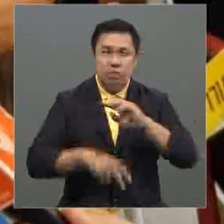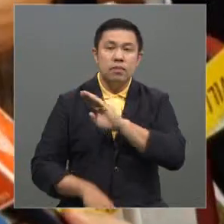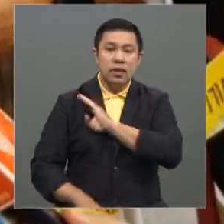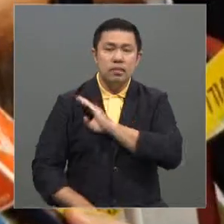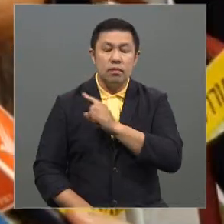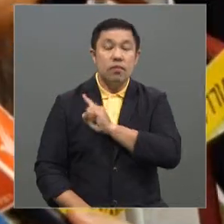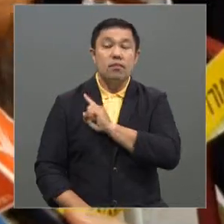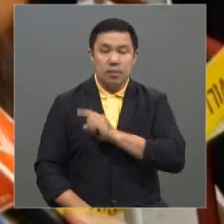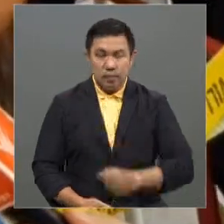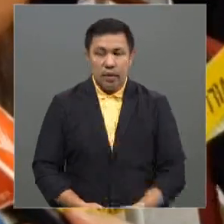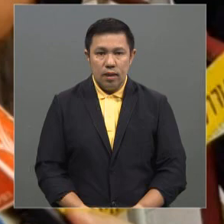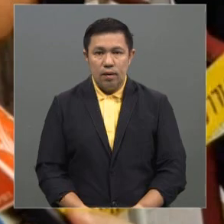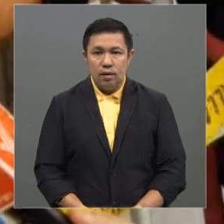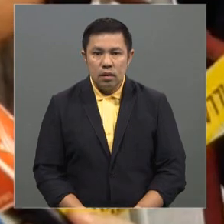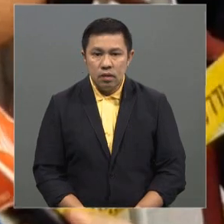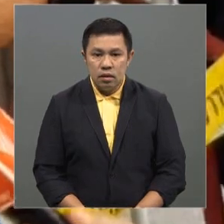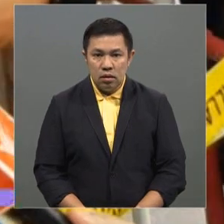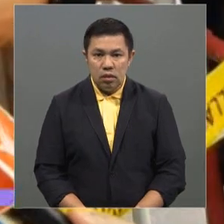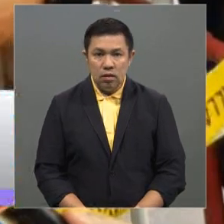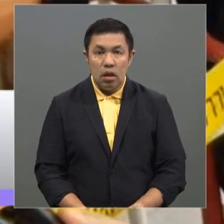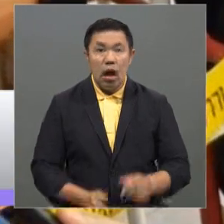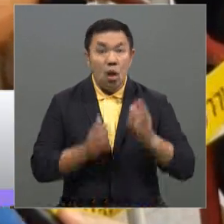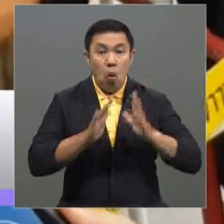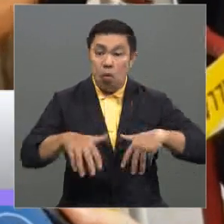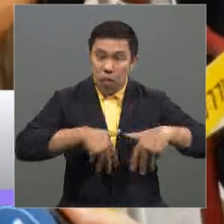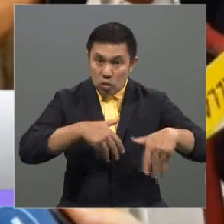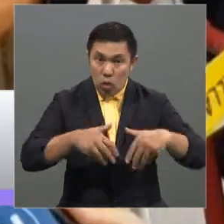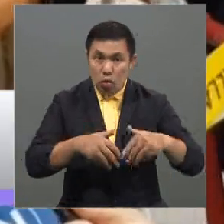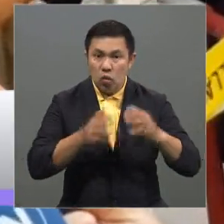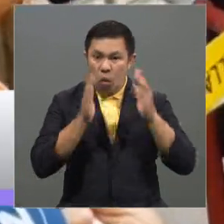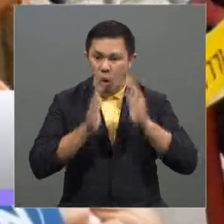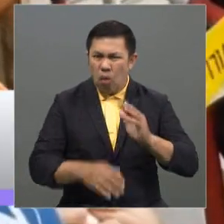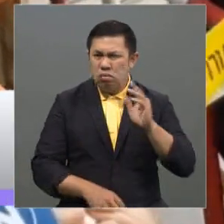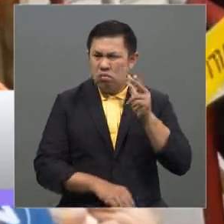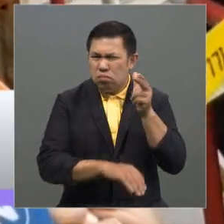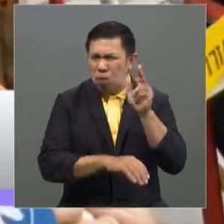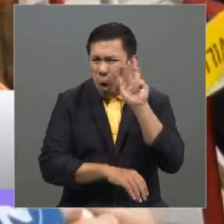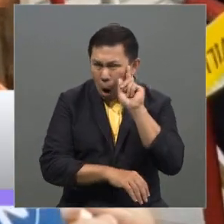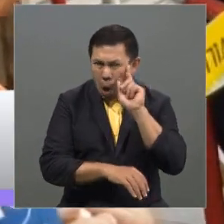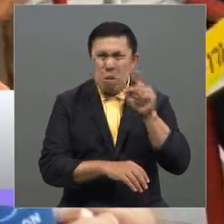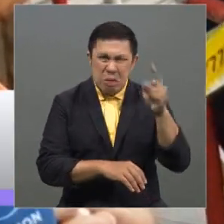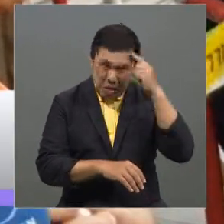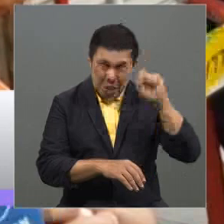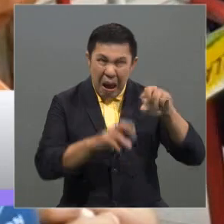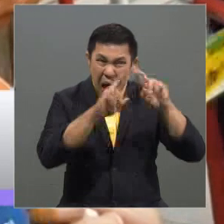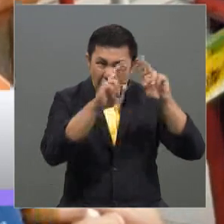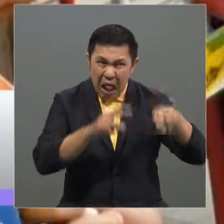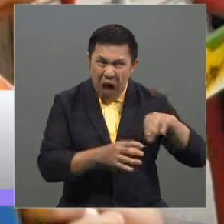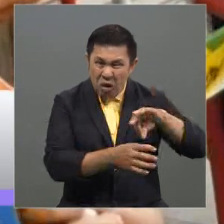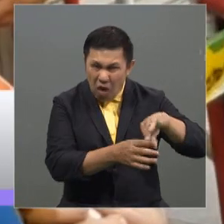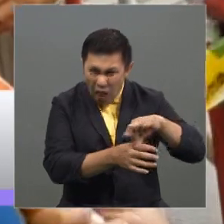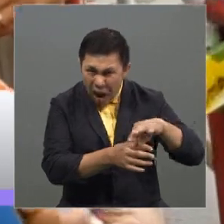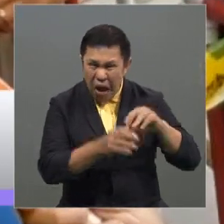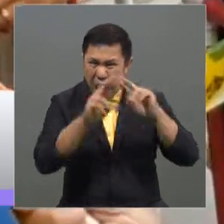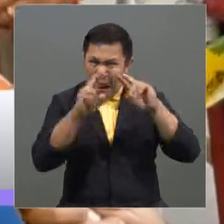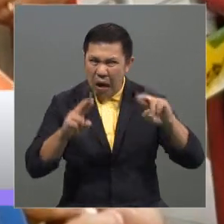ที่สื่อมวลชนหรือประชาชนนะครับมีการวิพากษ์วิจารณ์กันว่าจะมาจากร้านคาเฟ่ไหมจะมาจากร้าน